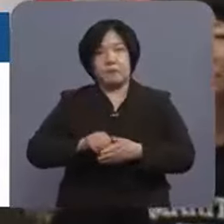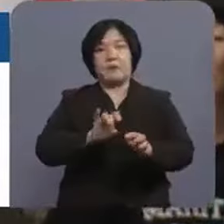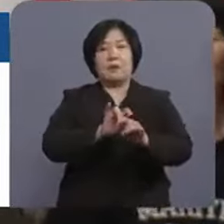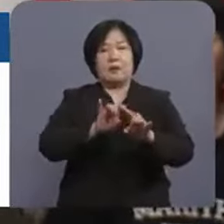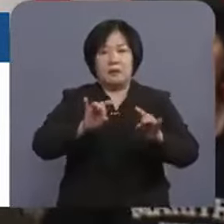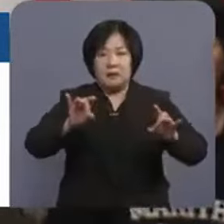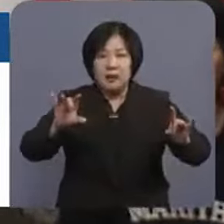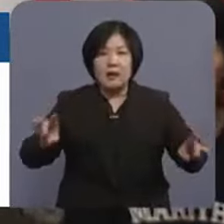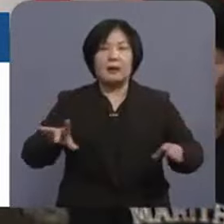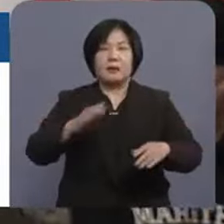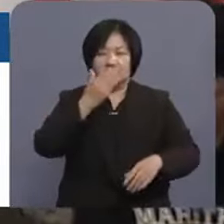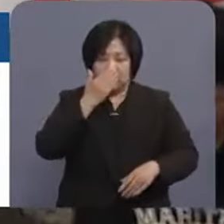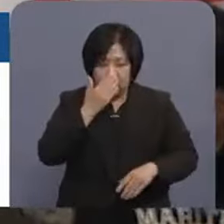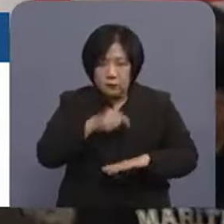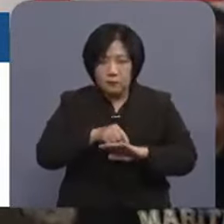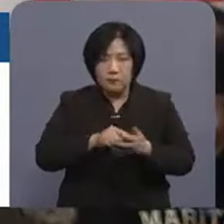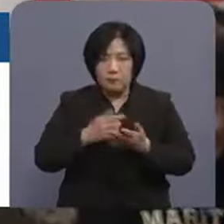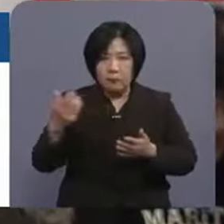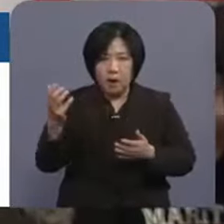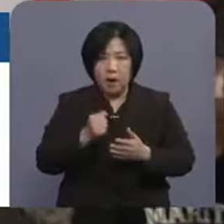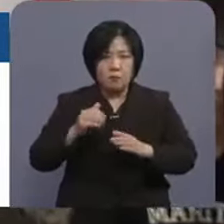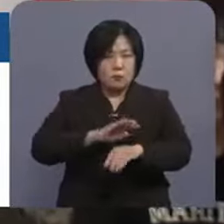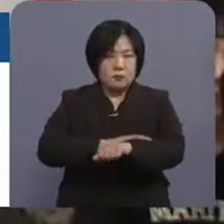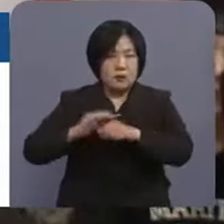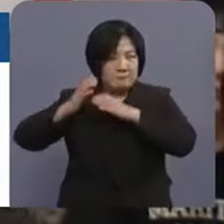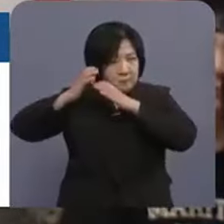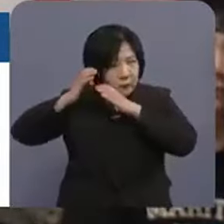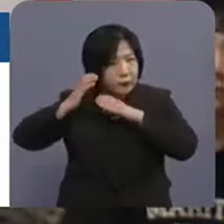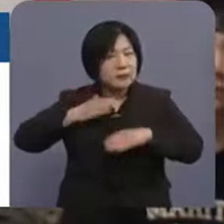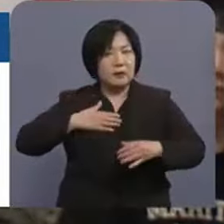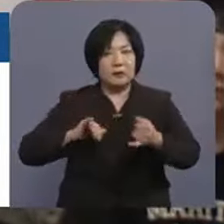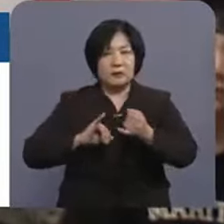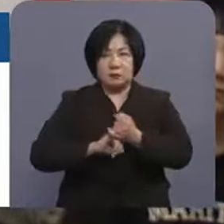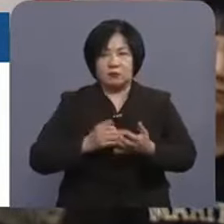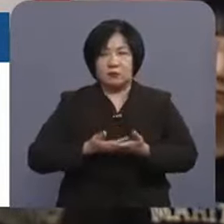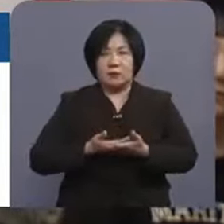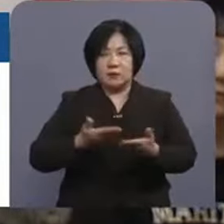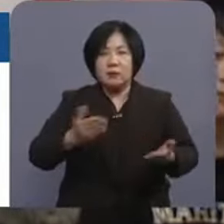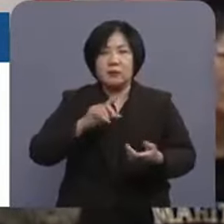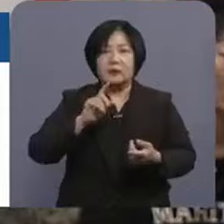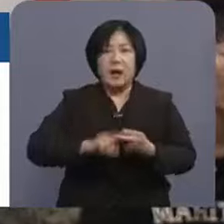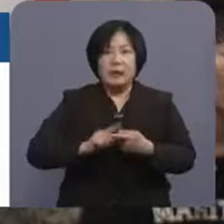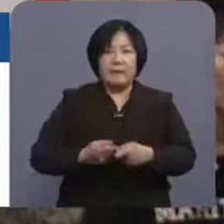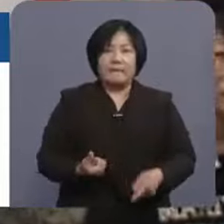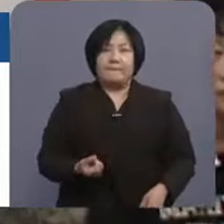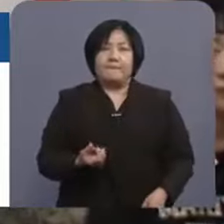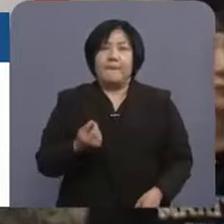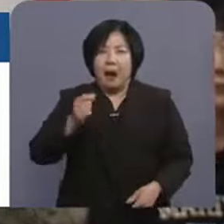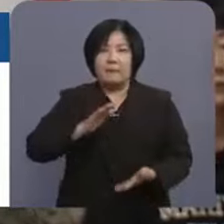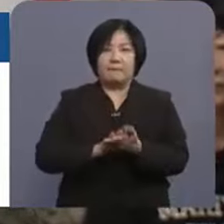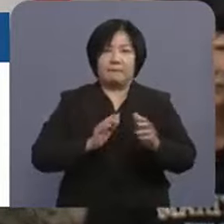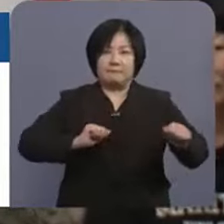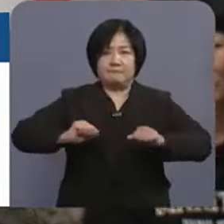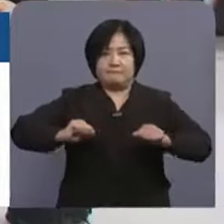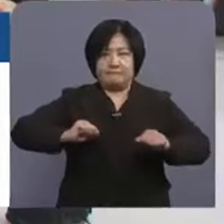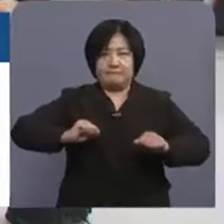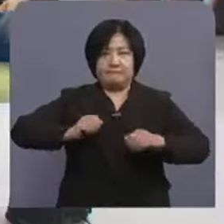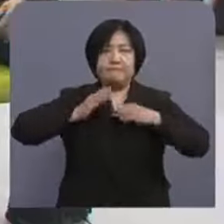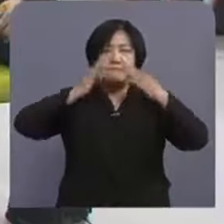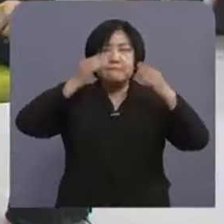하나하나 낮은 자세로 경청하고 또 제가 약속드린 부분들을 신속하게 이행하도록 하겠습니다.